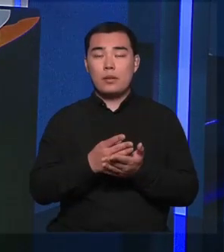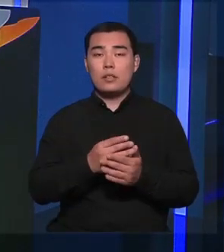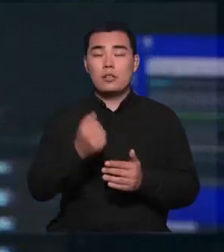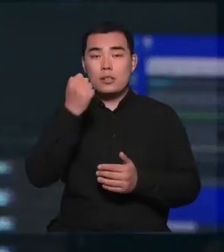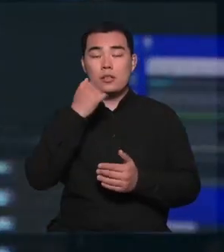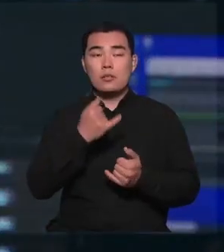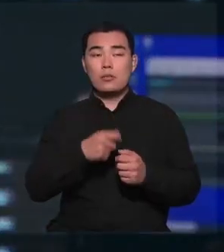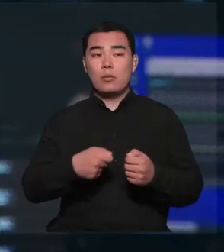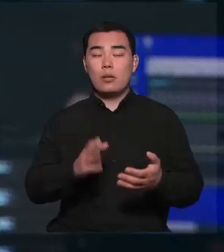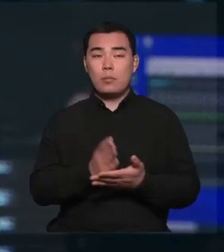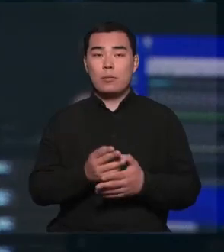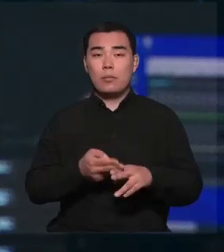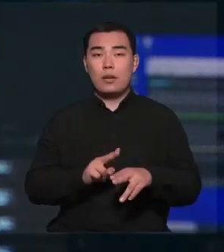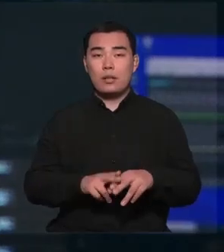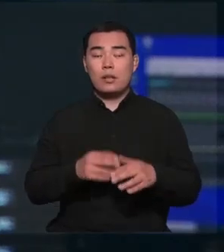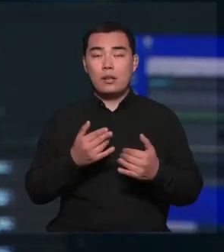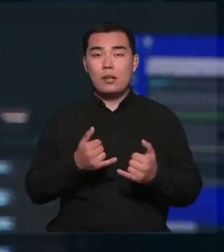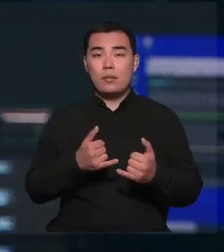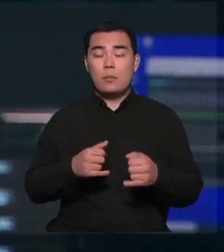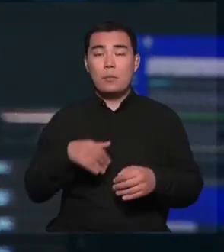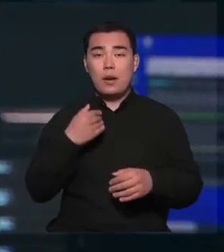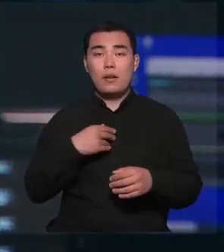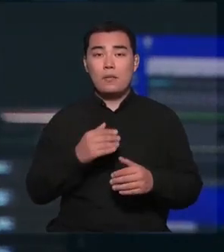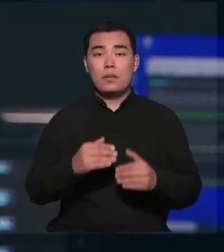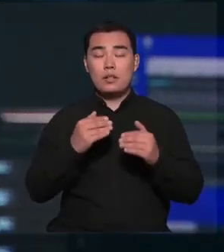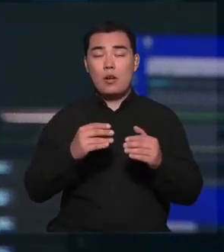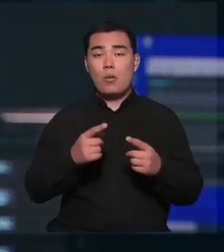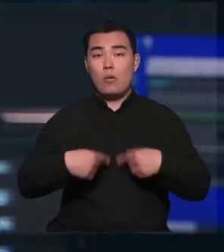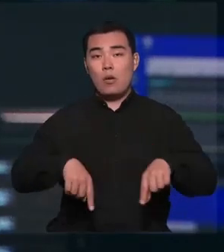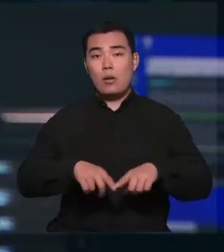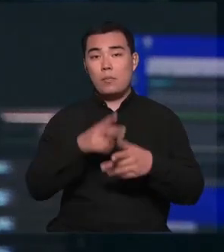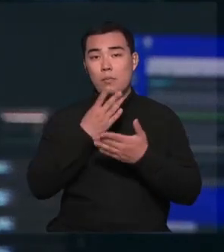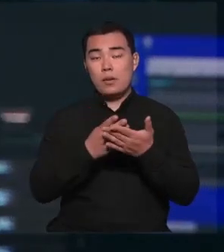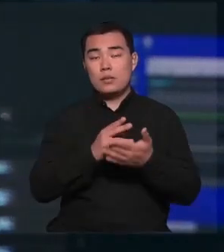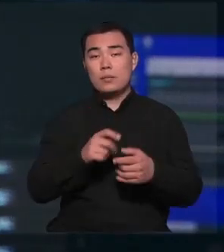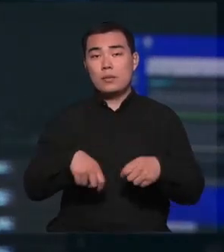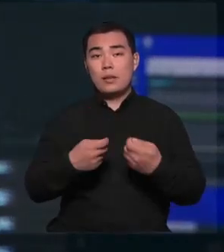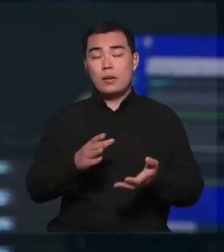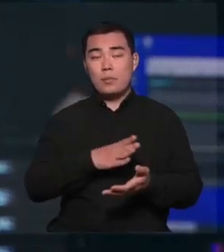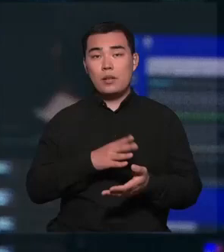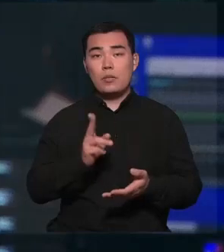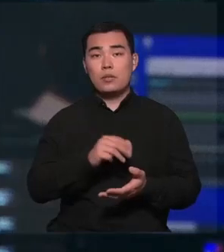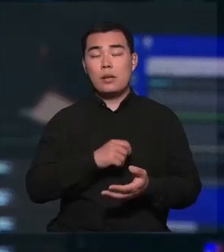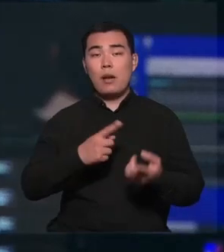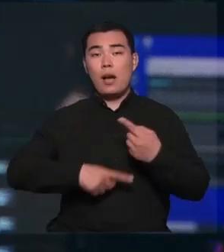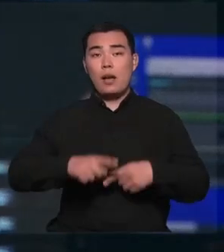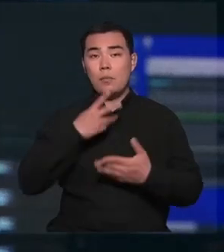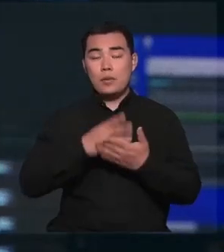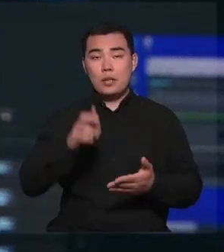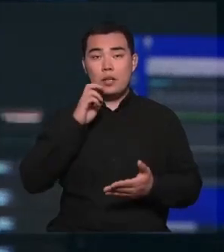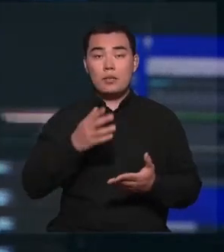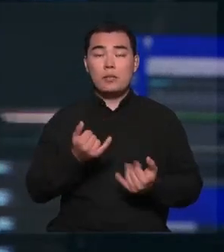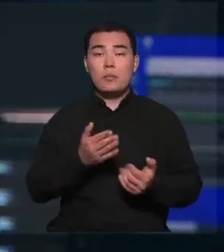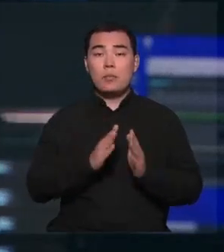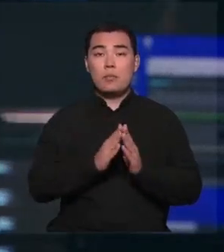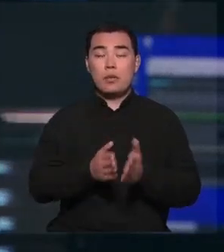келеді. Себебі барлық табысы жоғары қызметтерді жекеменшік компанияларға беріп қойған, ал өздері қайтадан мемлекетке алақан жайып